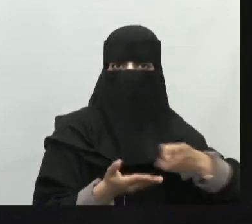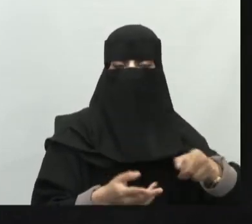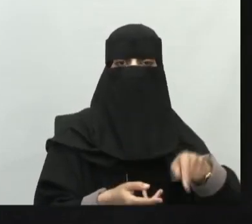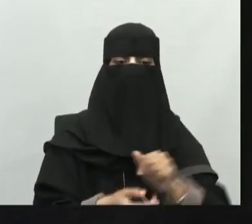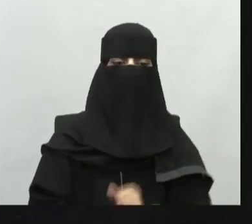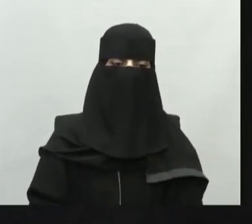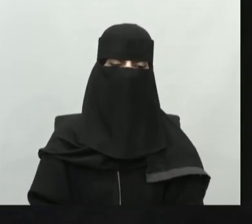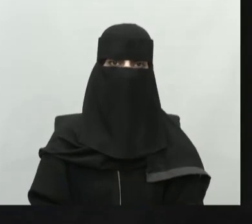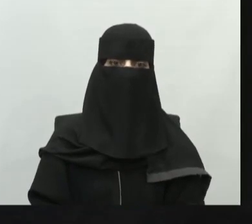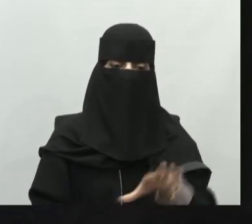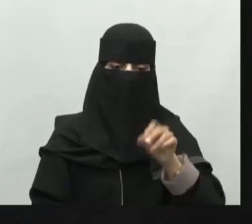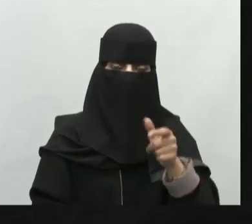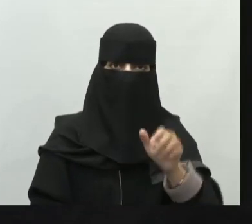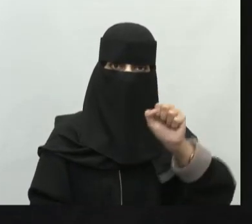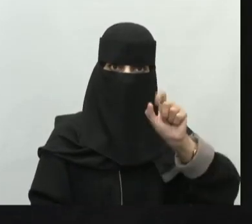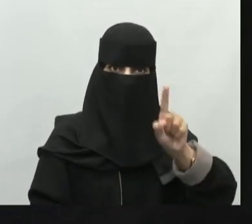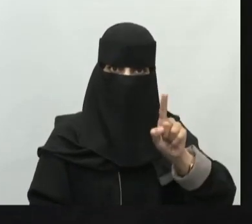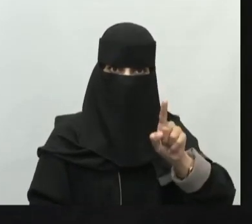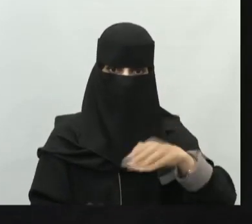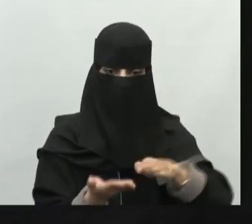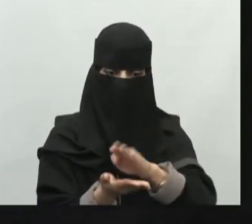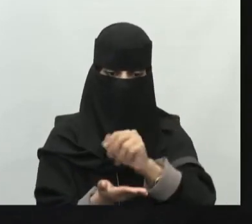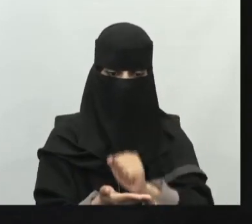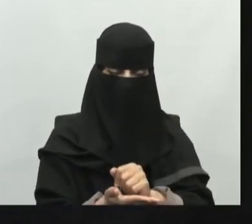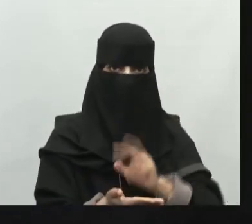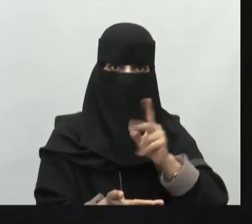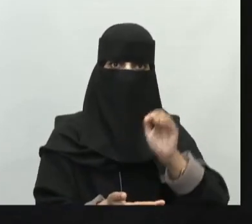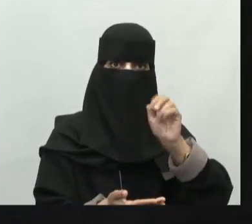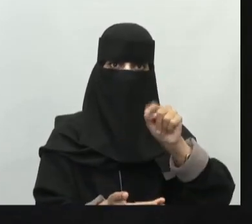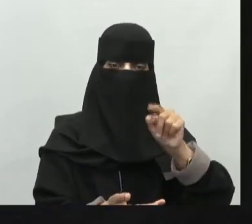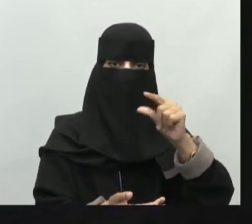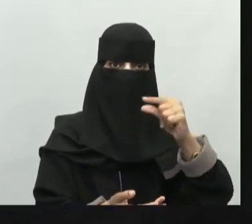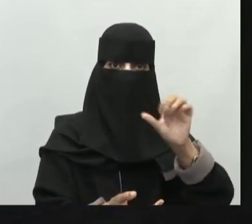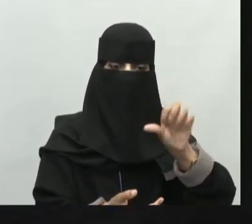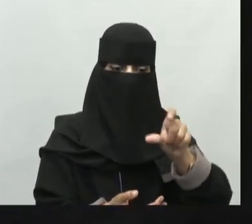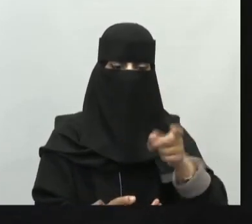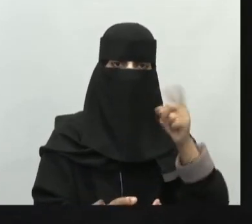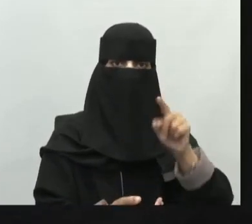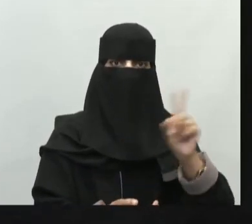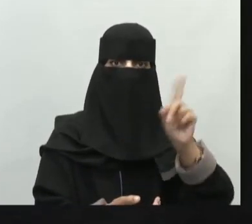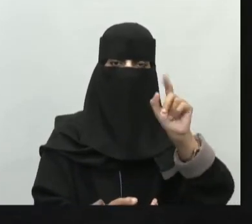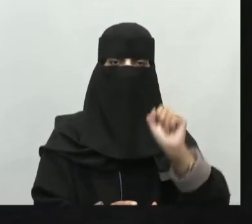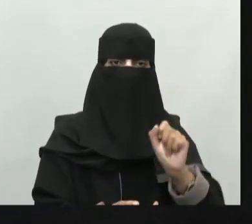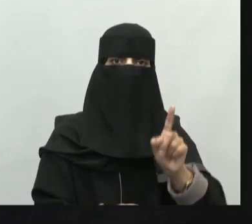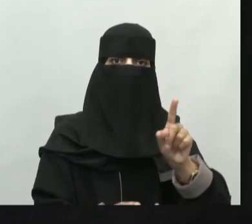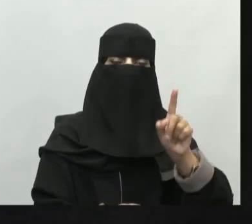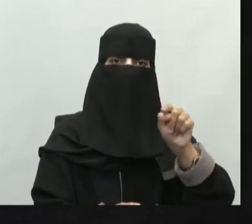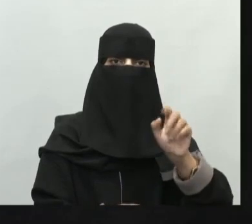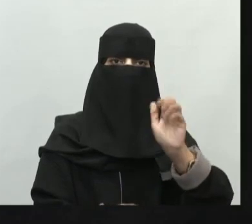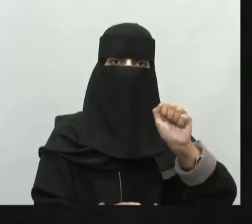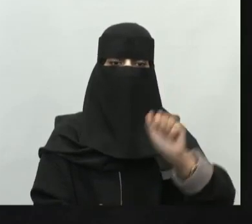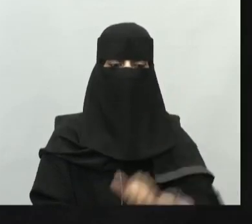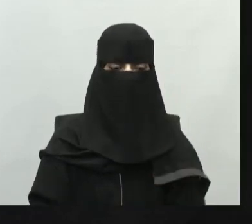مختلفه منها الضب والحر دون والبرص ما يسمى